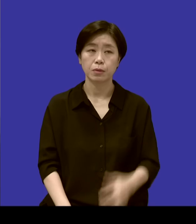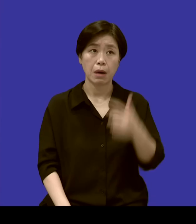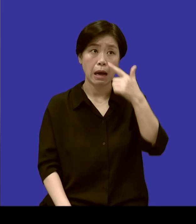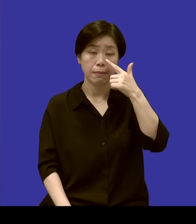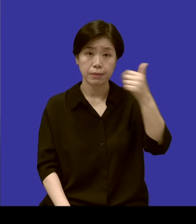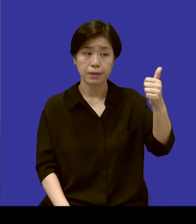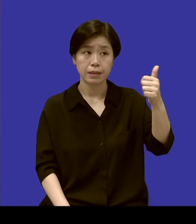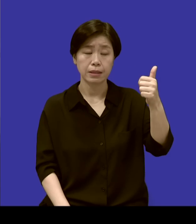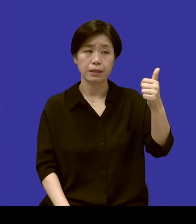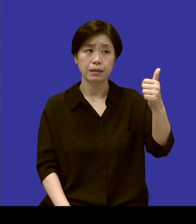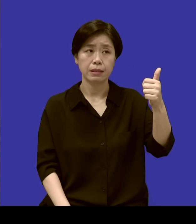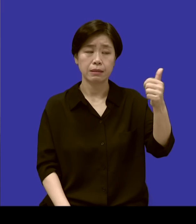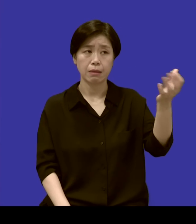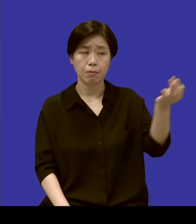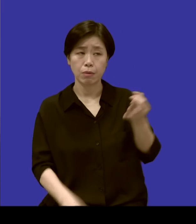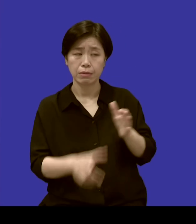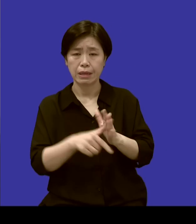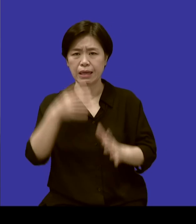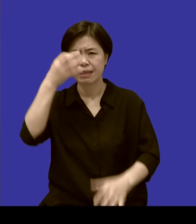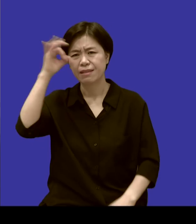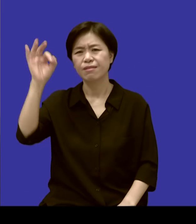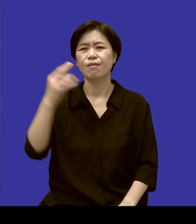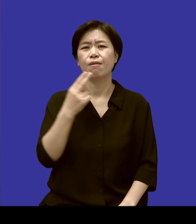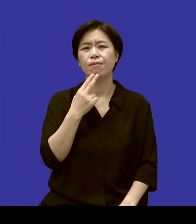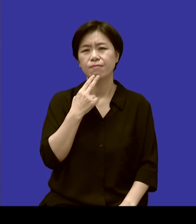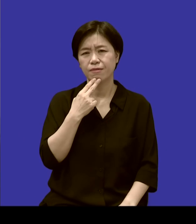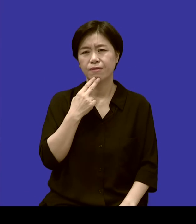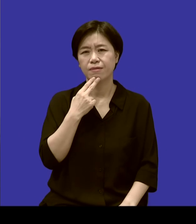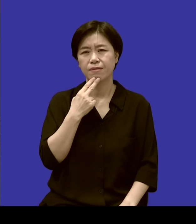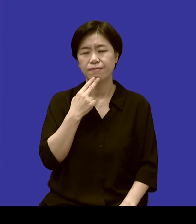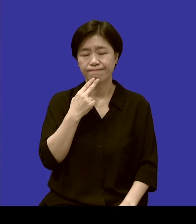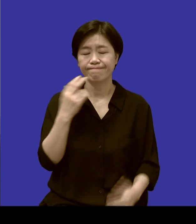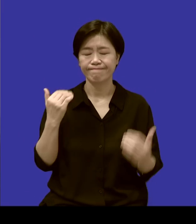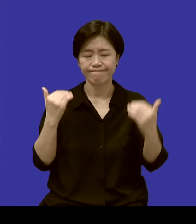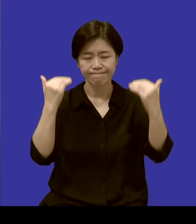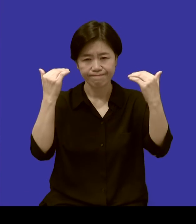못하는 결핍. 예. 또 내 마음에 항상